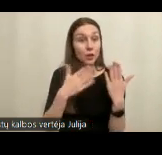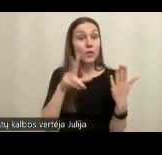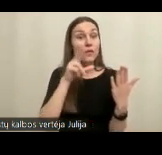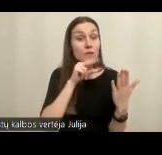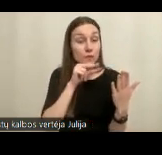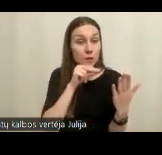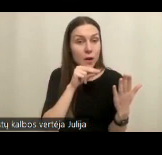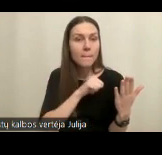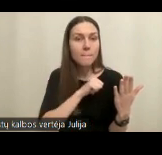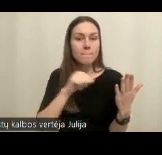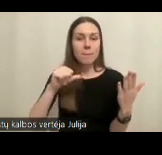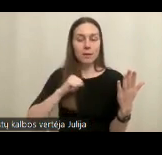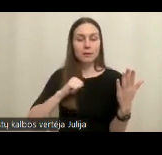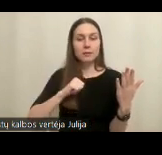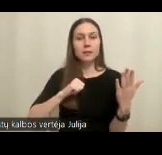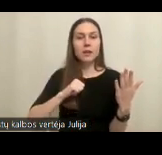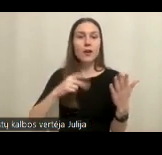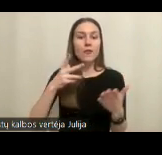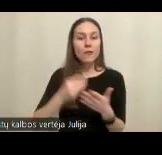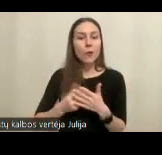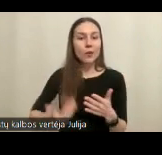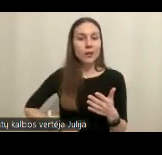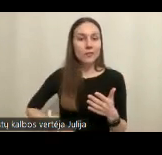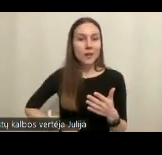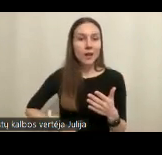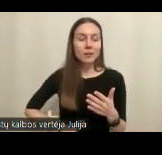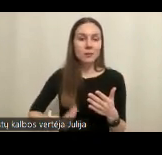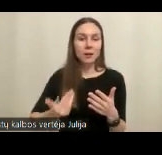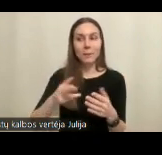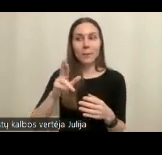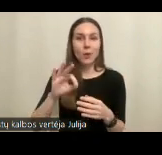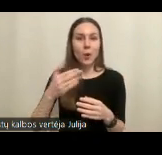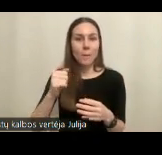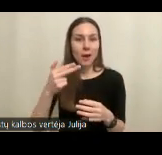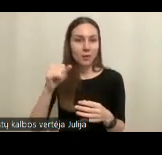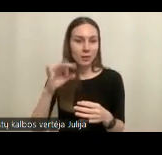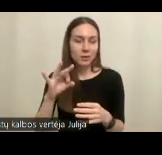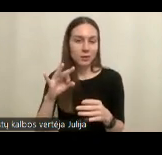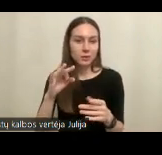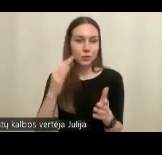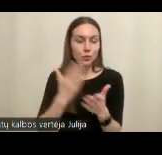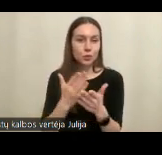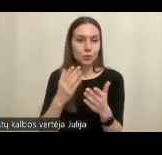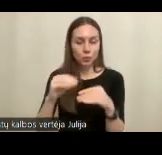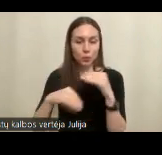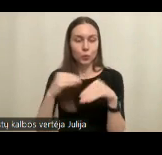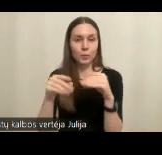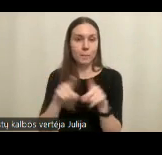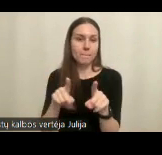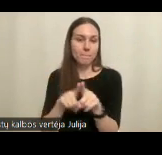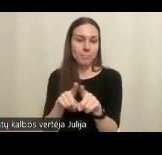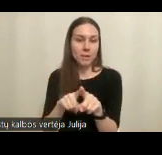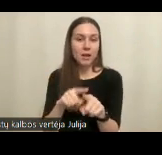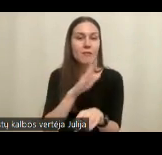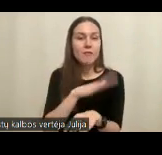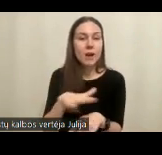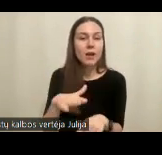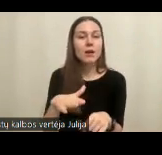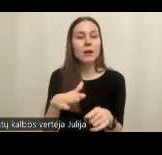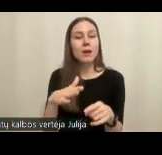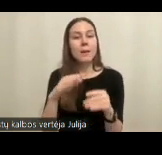patys kūrėme romaną savo gyvenimuose remdamiesi tuo, kas buvo skaitoma garsiai. Nes tai sujungia vaikus, sujungia